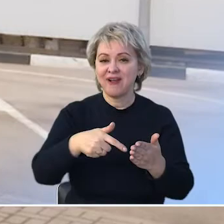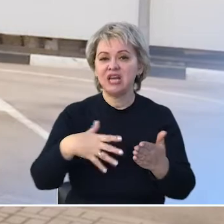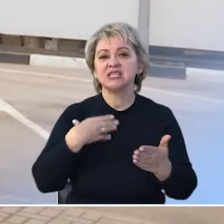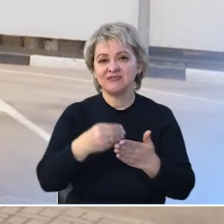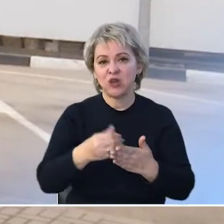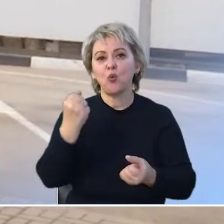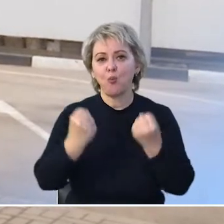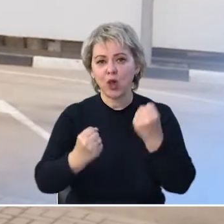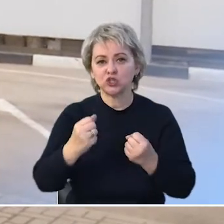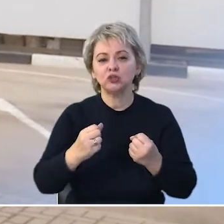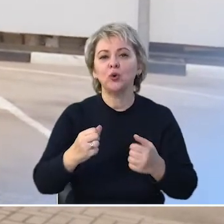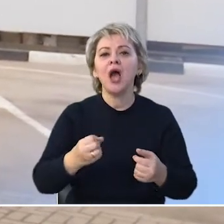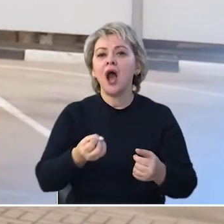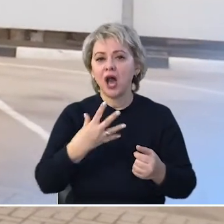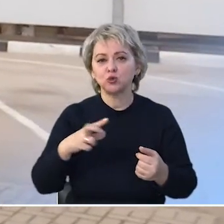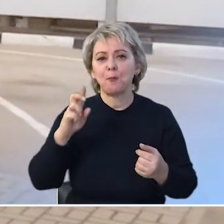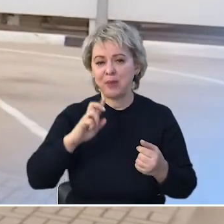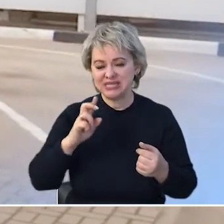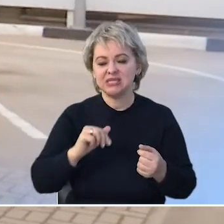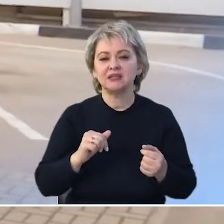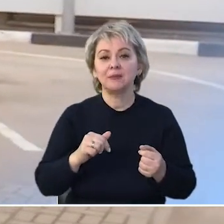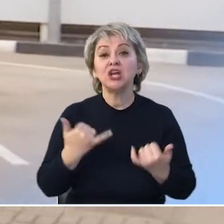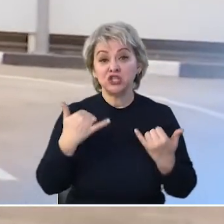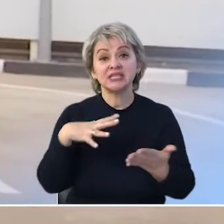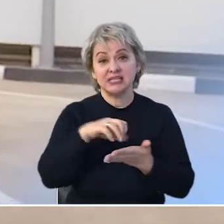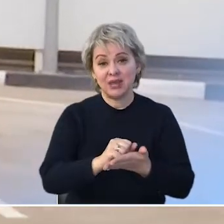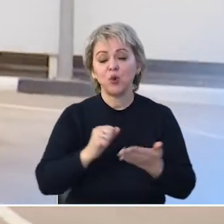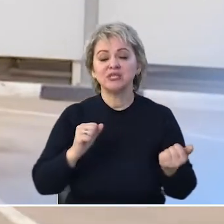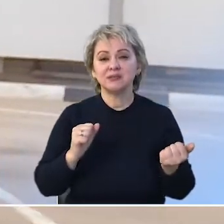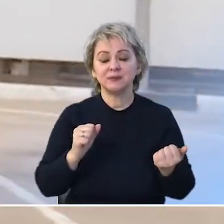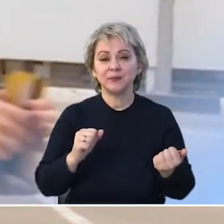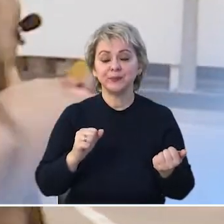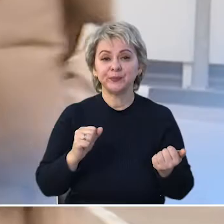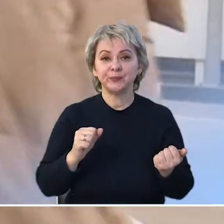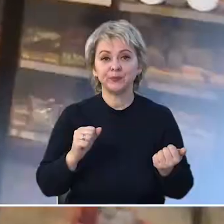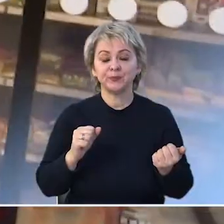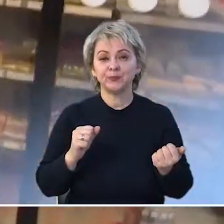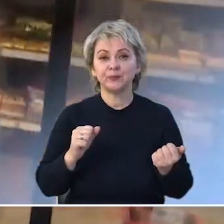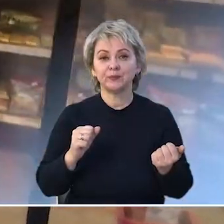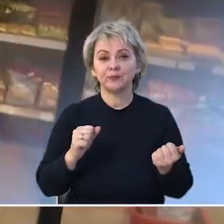своего железного коня хорошим бензином. Чем сейчас и займемся?